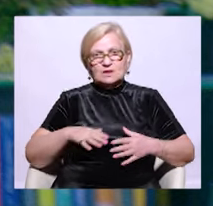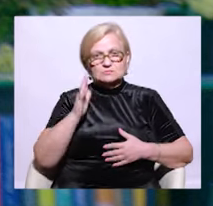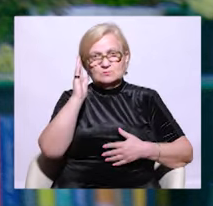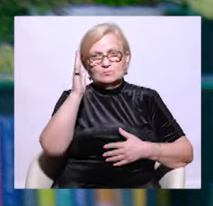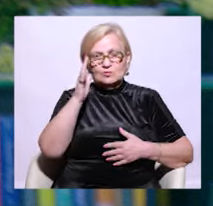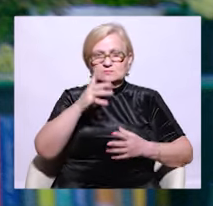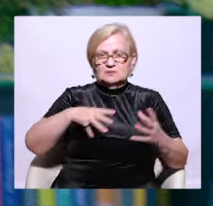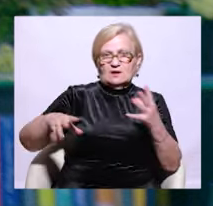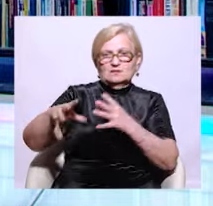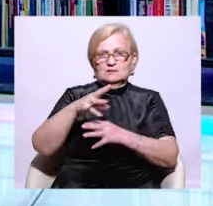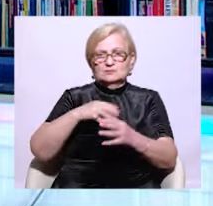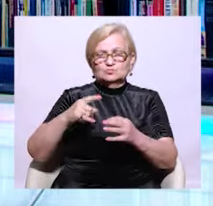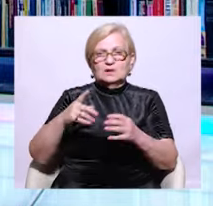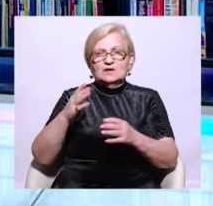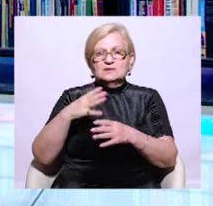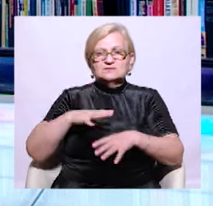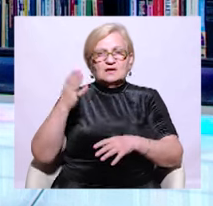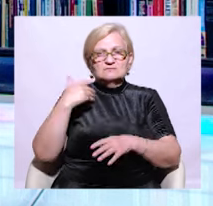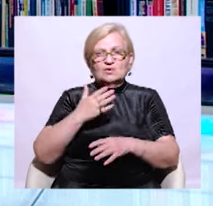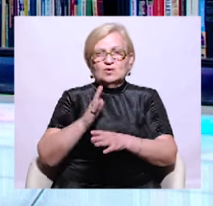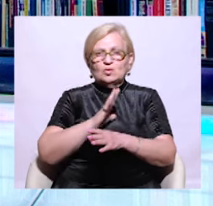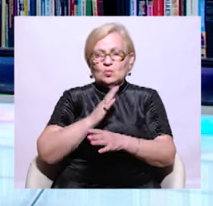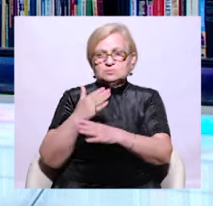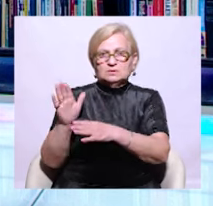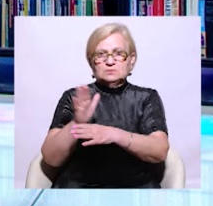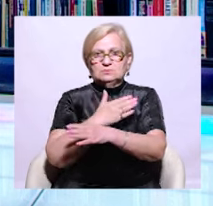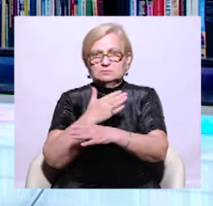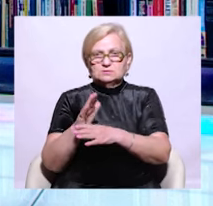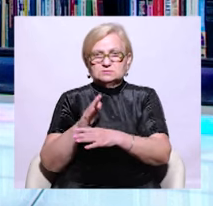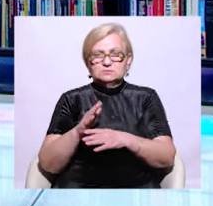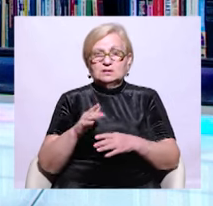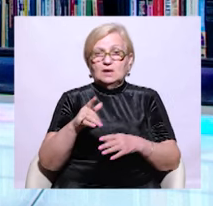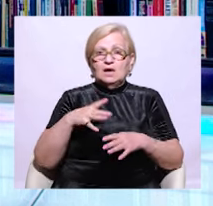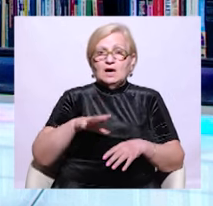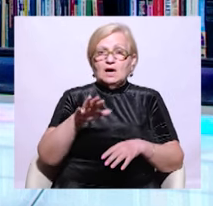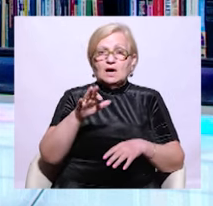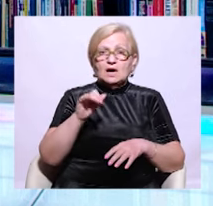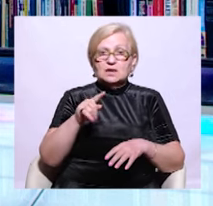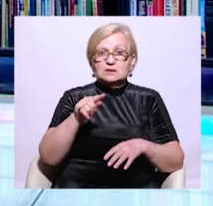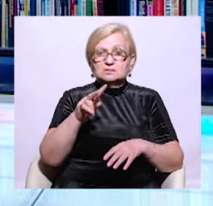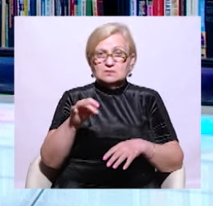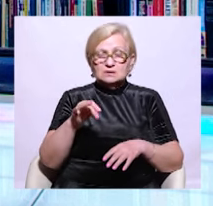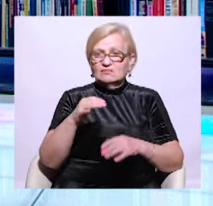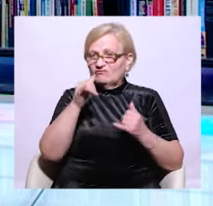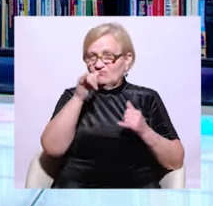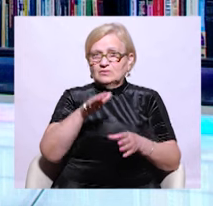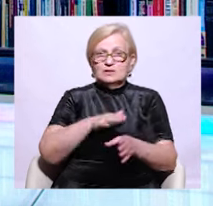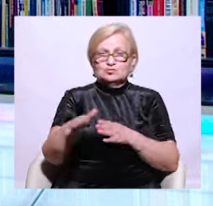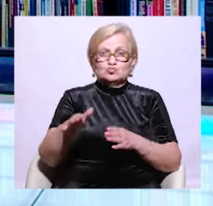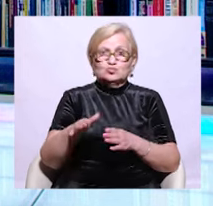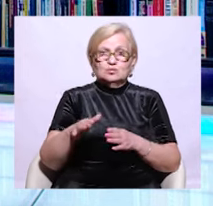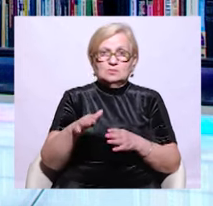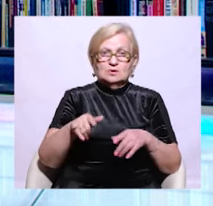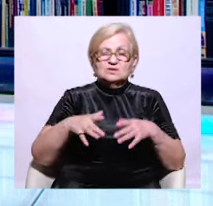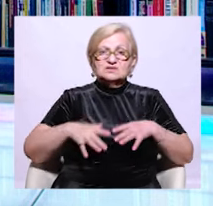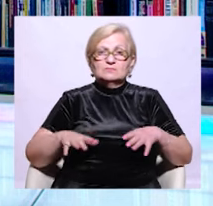საქართველოს გაერთიანებას, მის გამთლიანებას. ქართლი ამ ფუნქციას უკვე ვეღარ ასრულებდა, იმიტომ